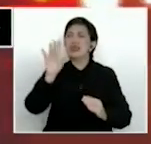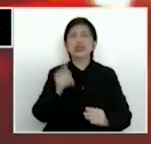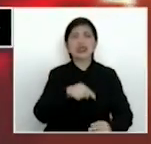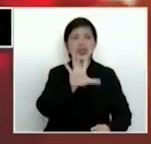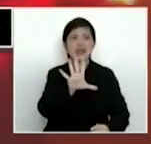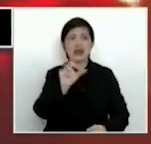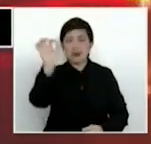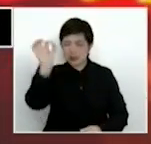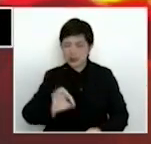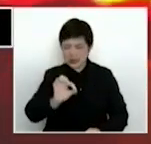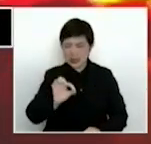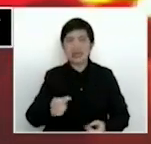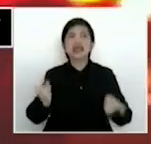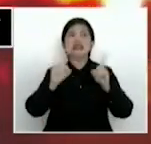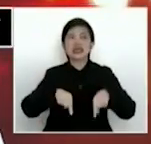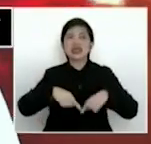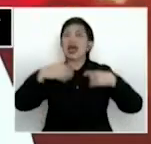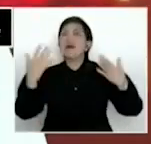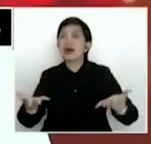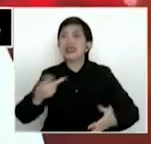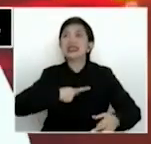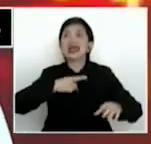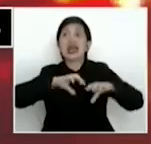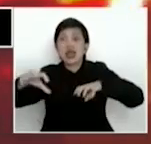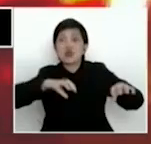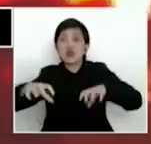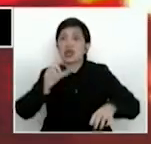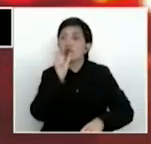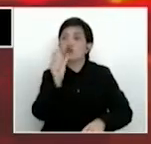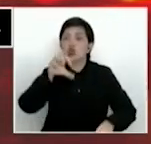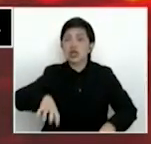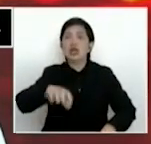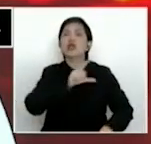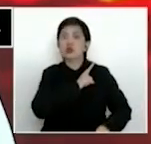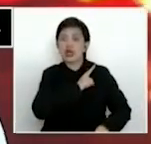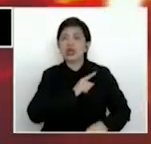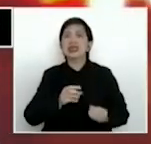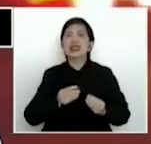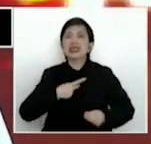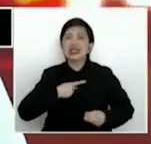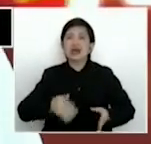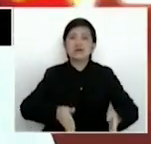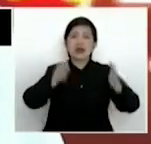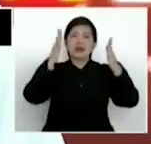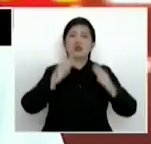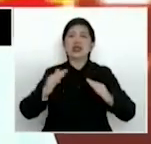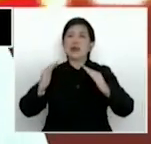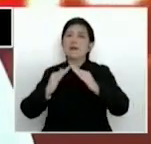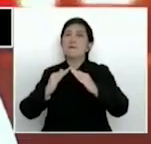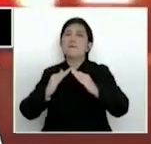sehingga dengan demikian apa yang akan kami lakukan untuk kelurahan kami akan membangun yang disebut dengan Balai